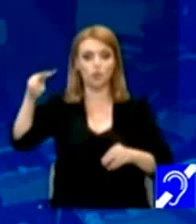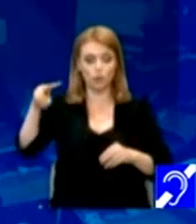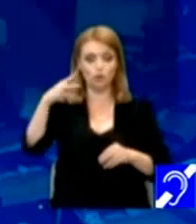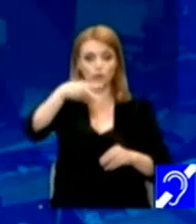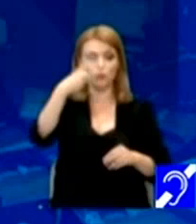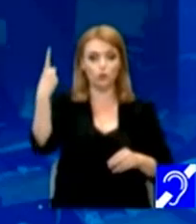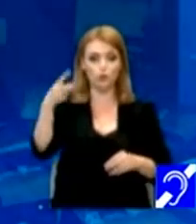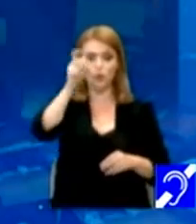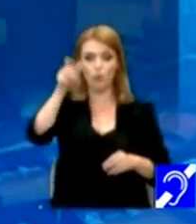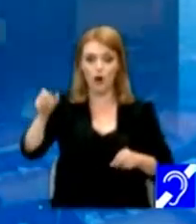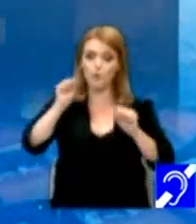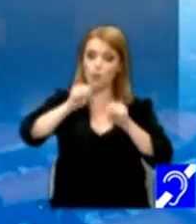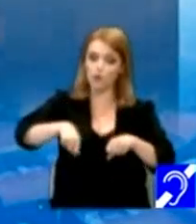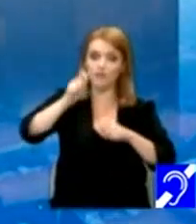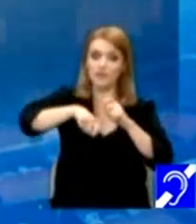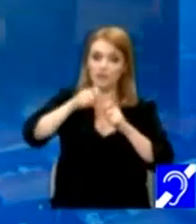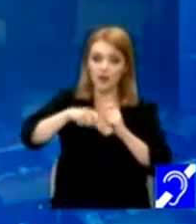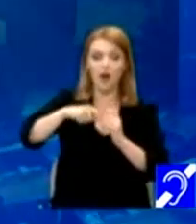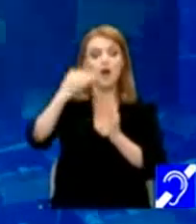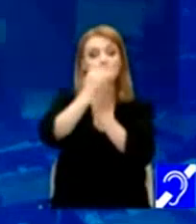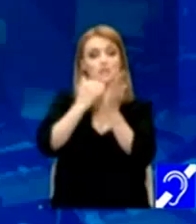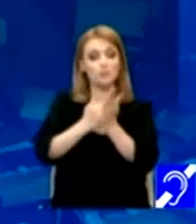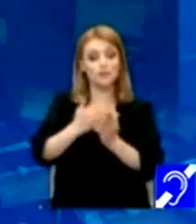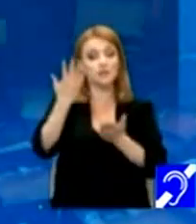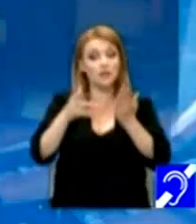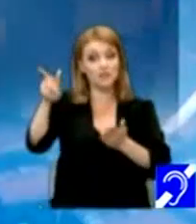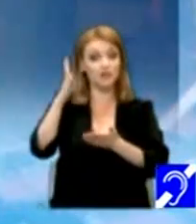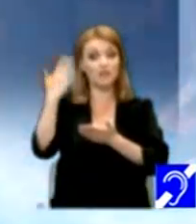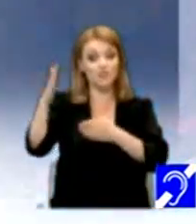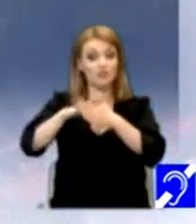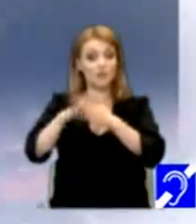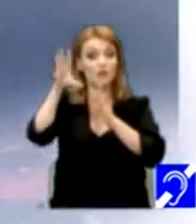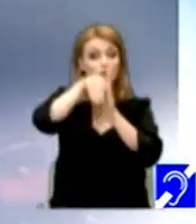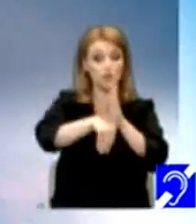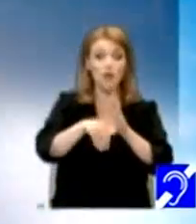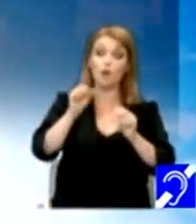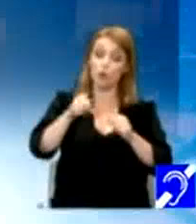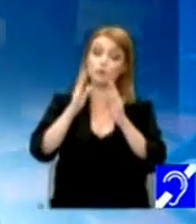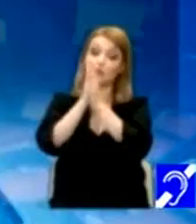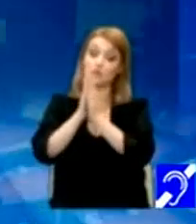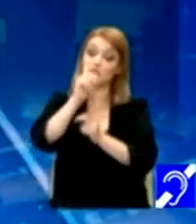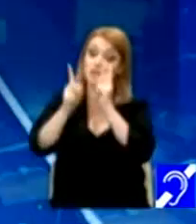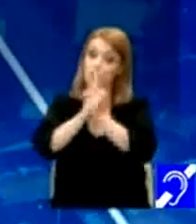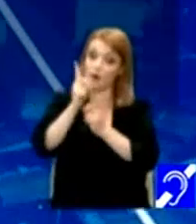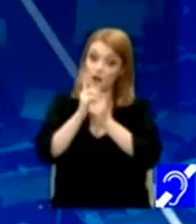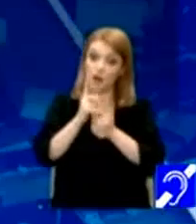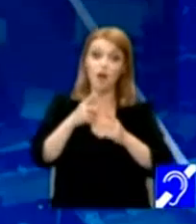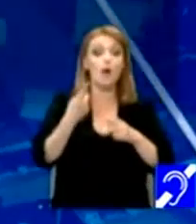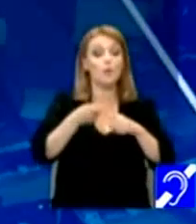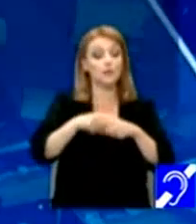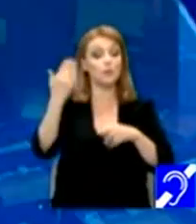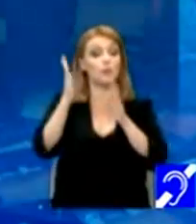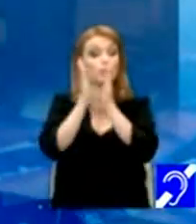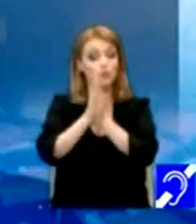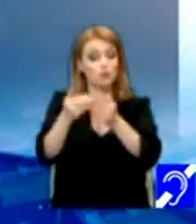2021, alegătorii pot verifica conținutul listelor electorale și solicita modificări. În acest sens, vă îndemnăm